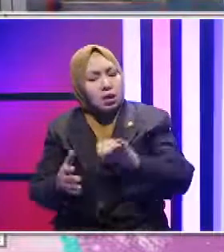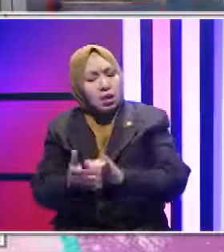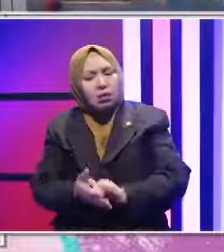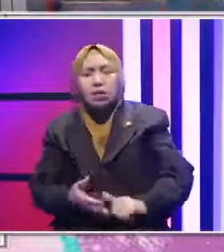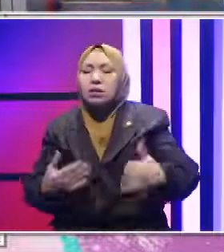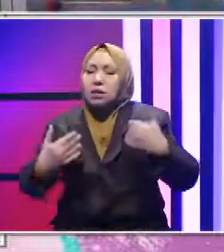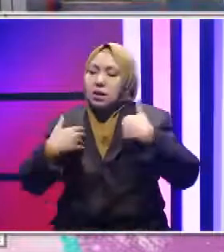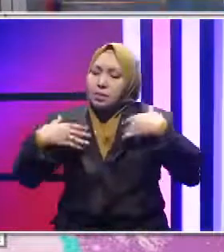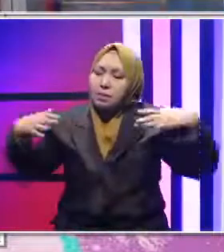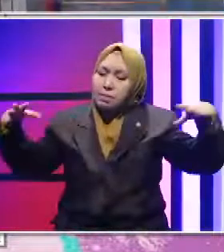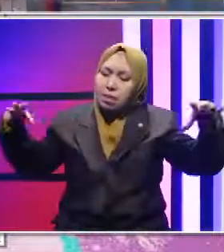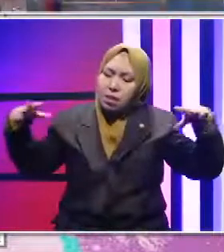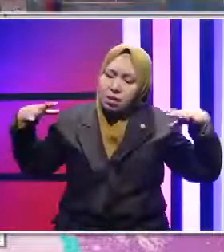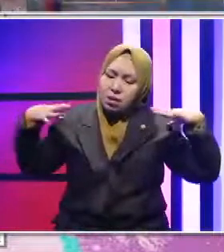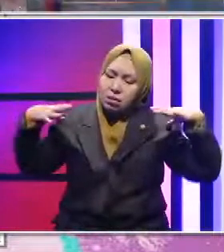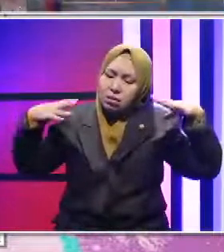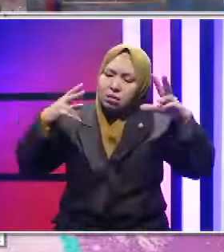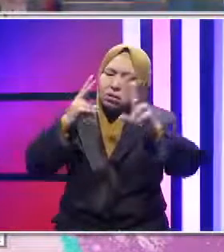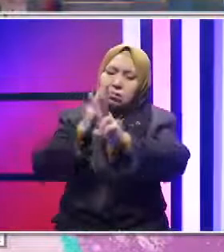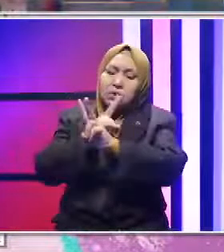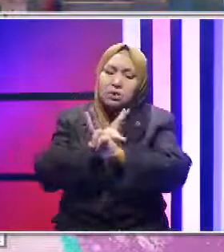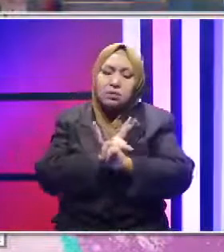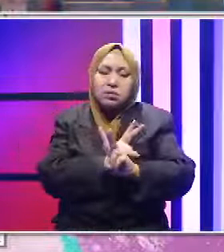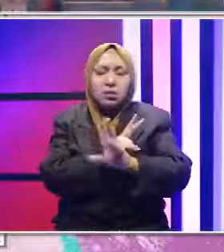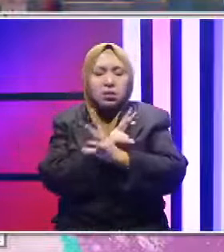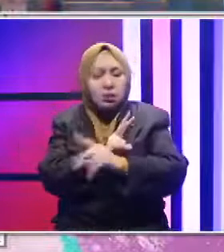وإن عليكم